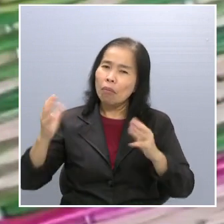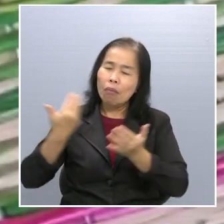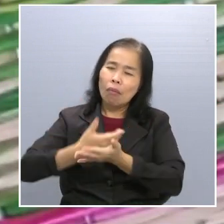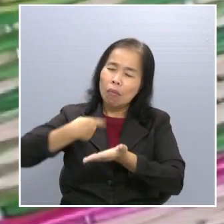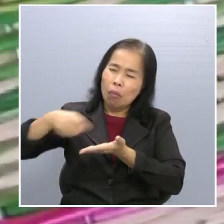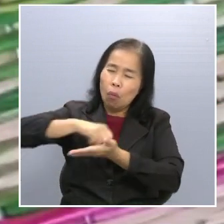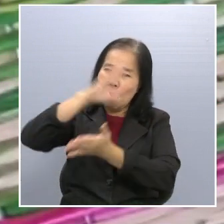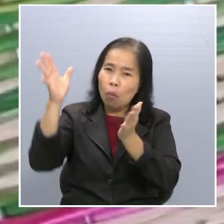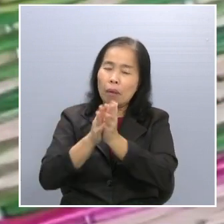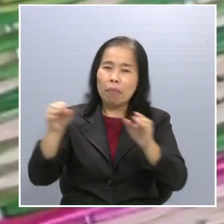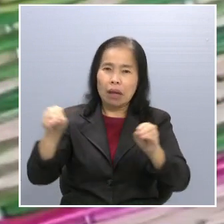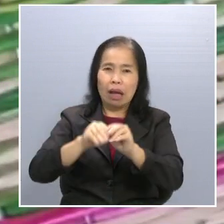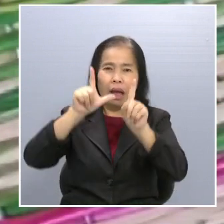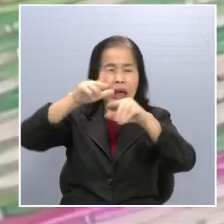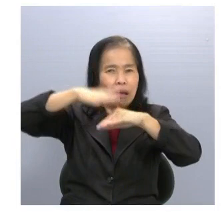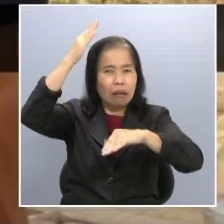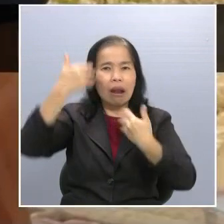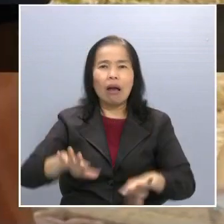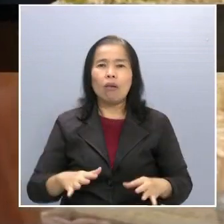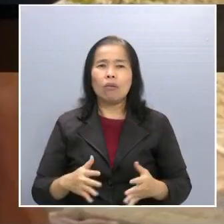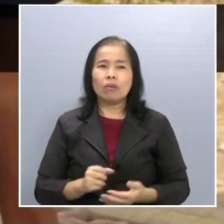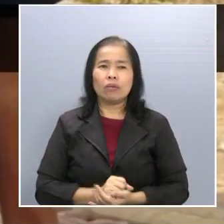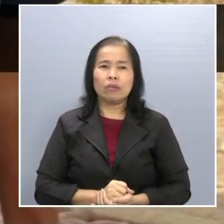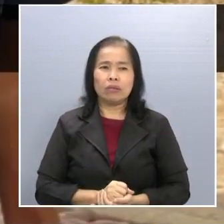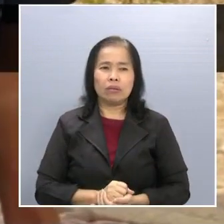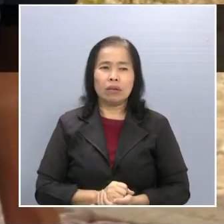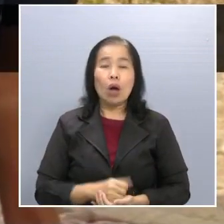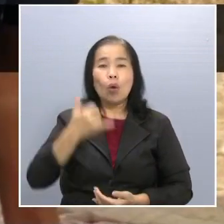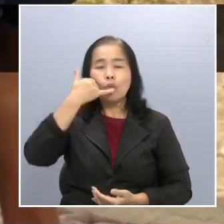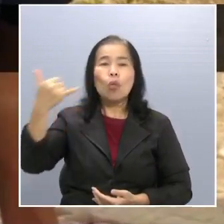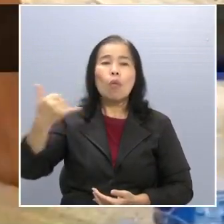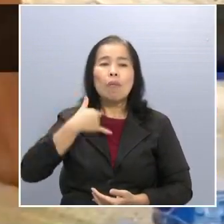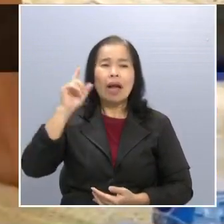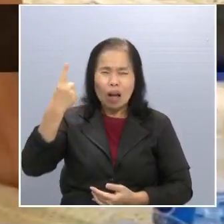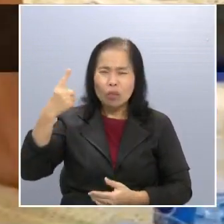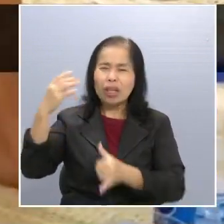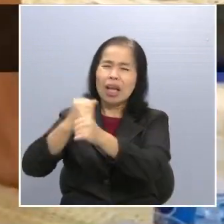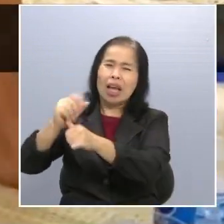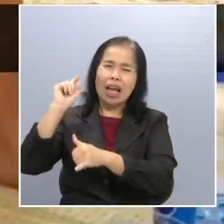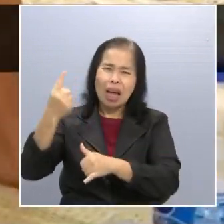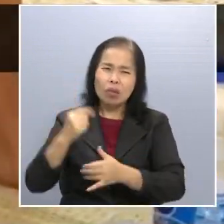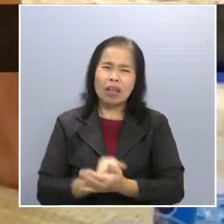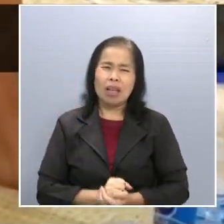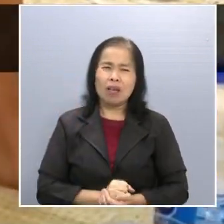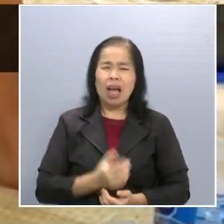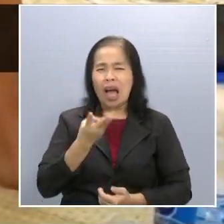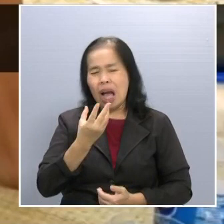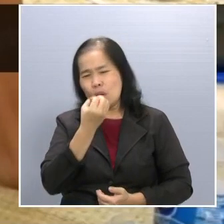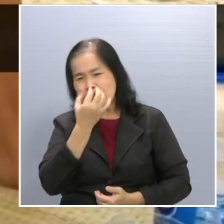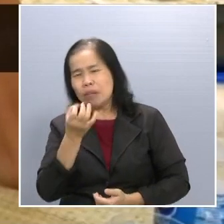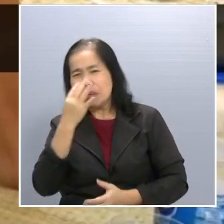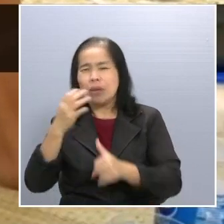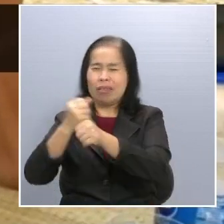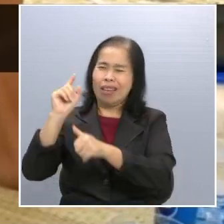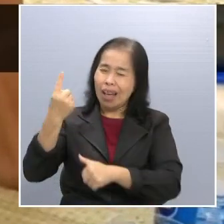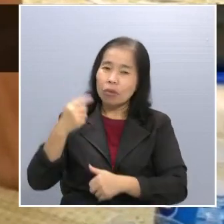ากกว่าล้านแล้วเนี่ย ที่แปดวันที่เก้ามากแต่ว่าเขาจะไปอีกแล้วเสีย ลู ก นี้ตูน ก็พ่อไม่ได้ตูนว่าไม่ได้กินเขากินน้ำก็ไม่